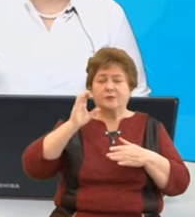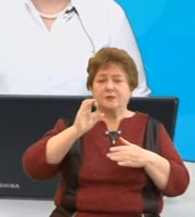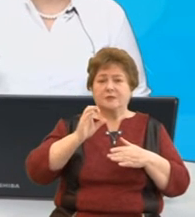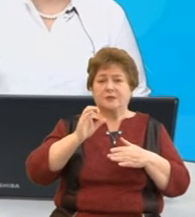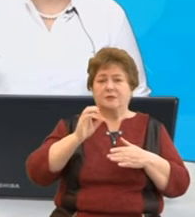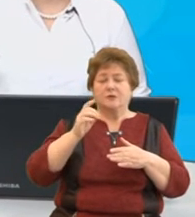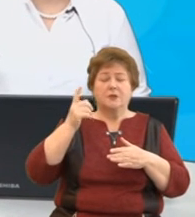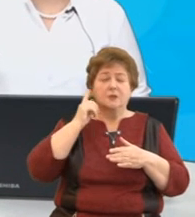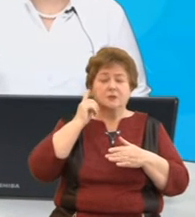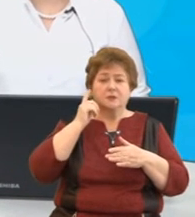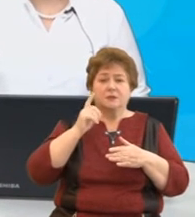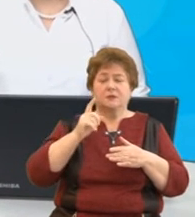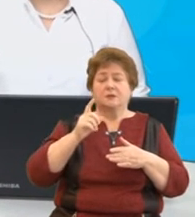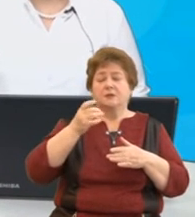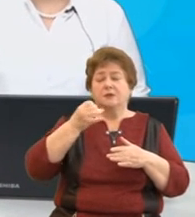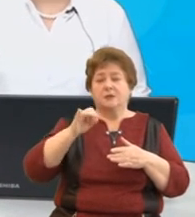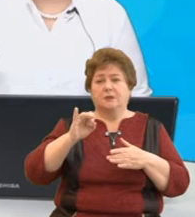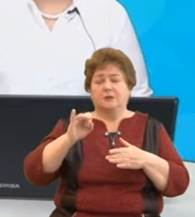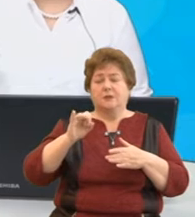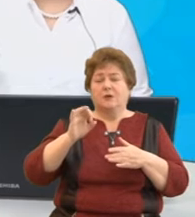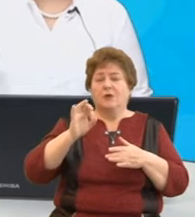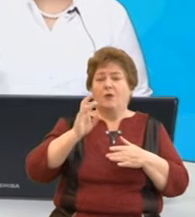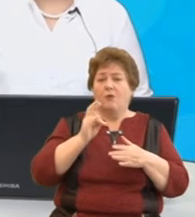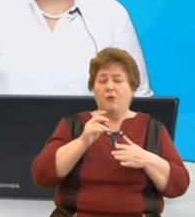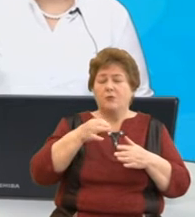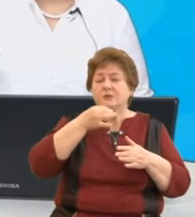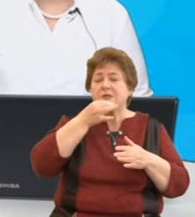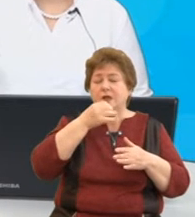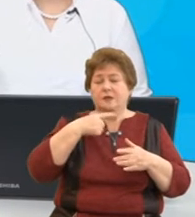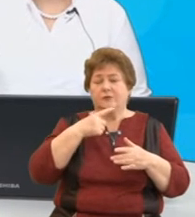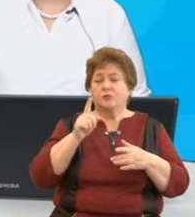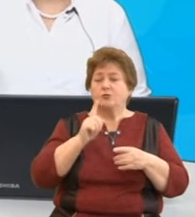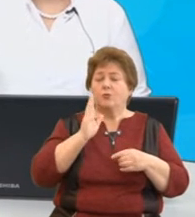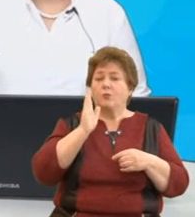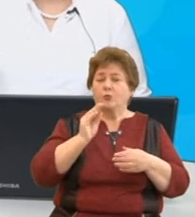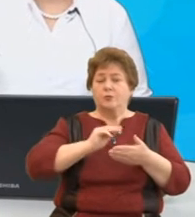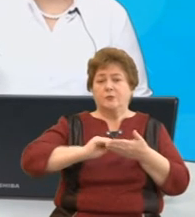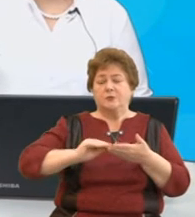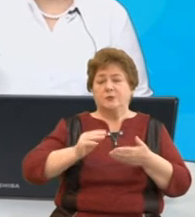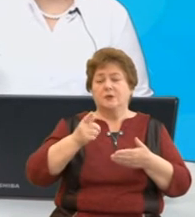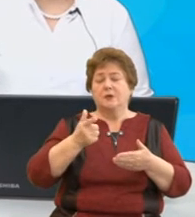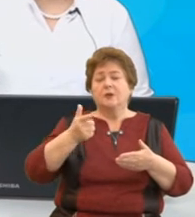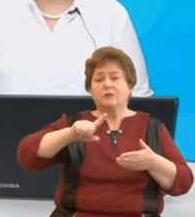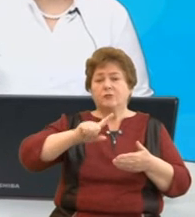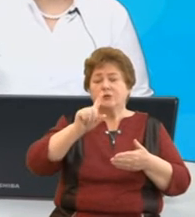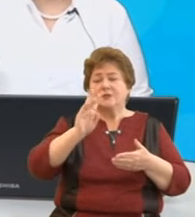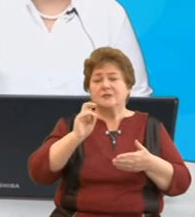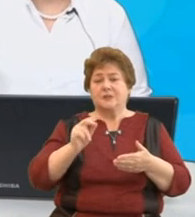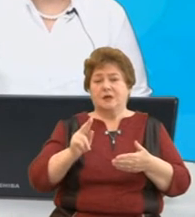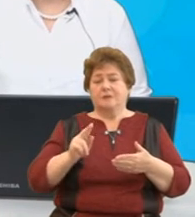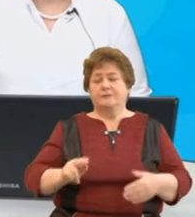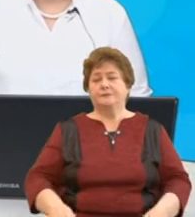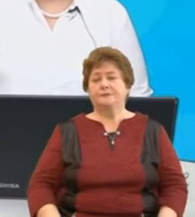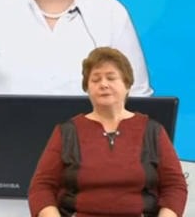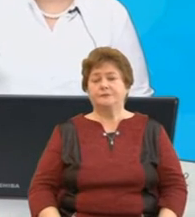я слышу звук и и он меня предупреждает что я буду писать твердый разделительный